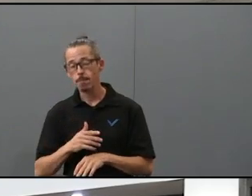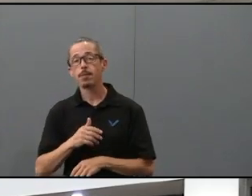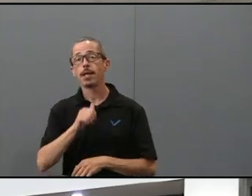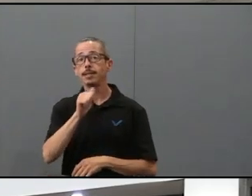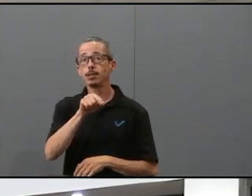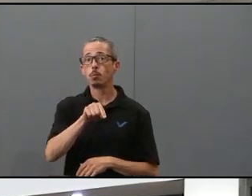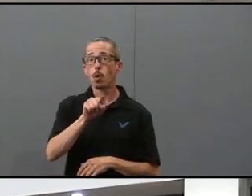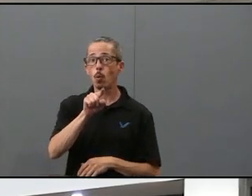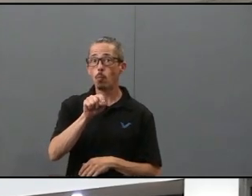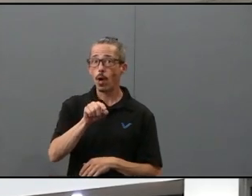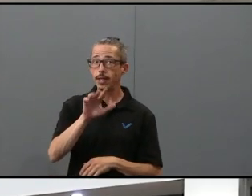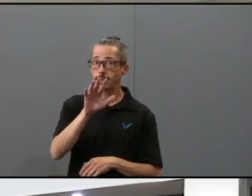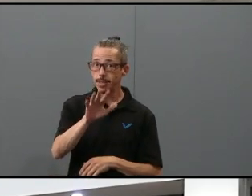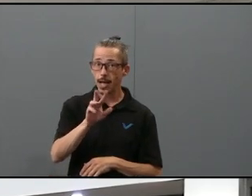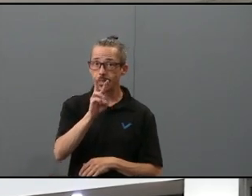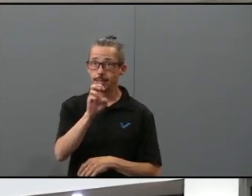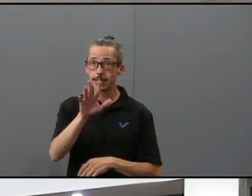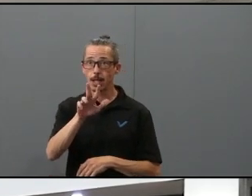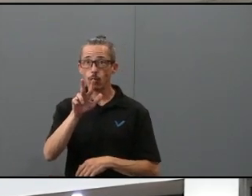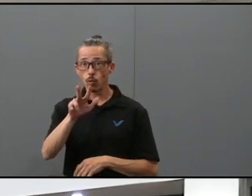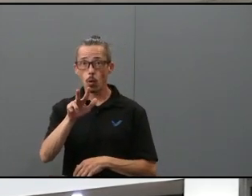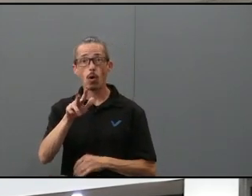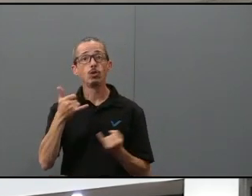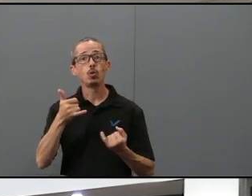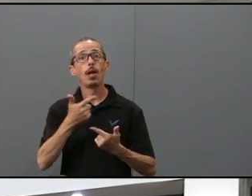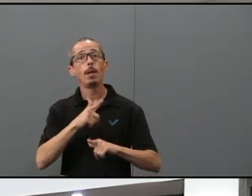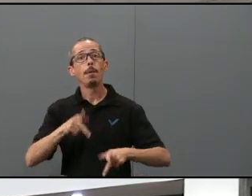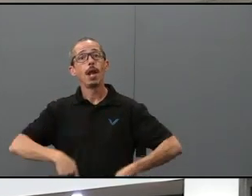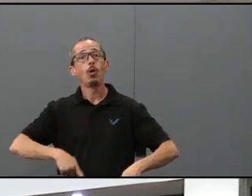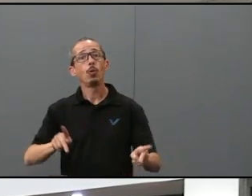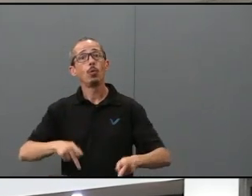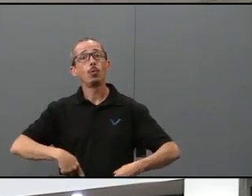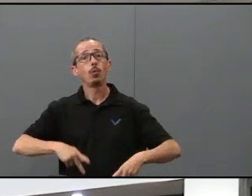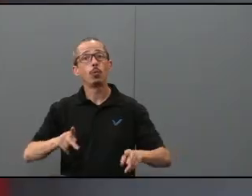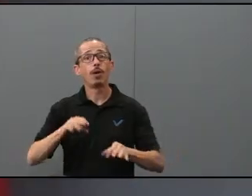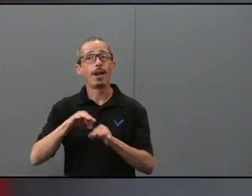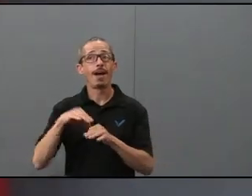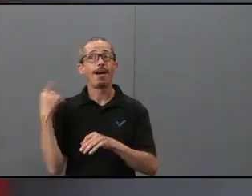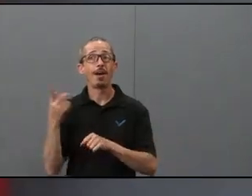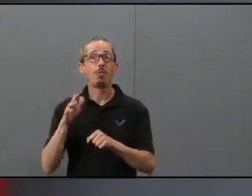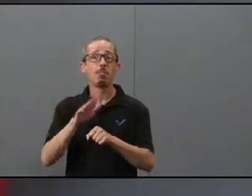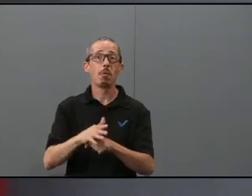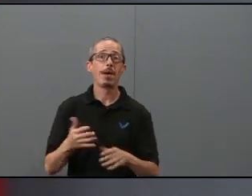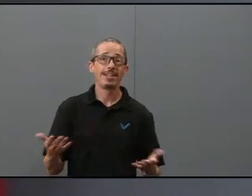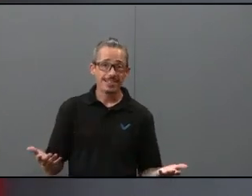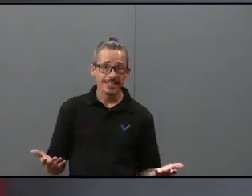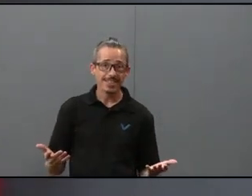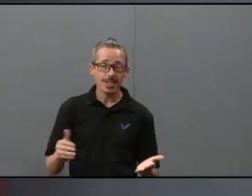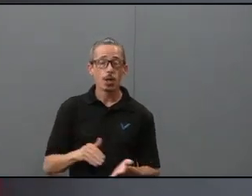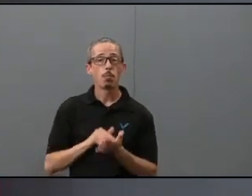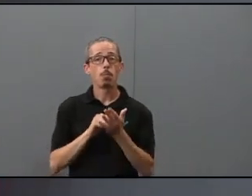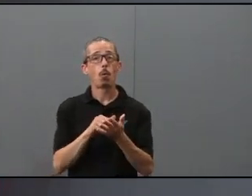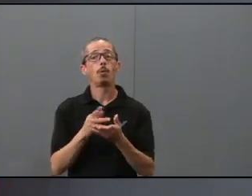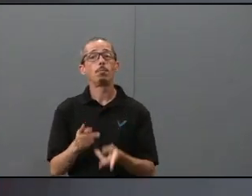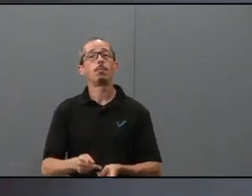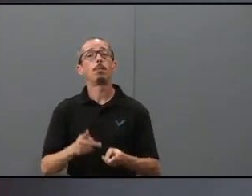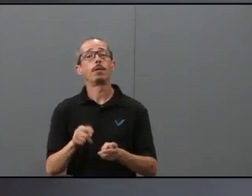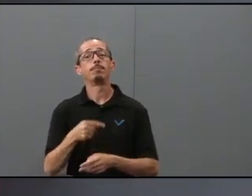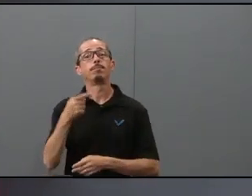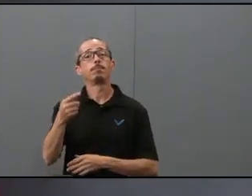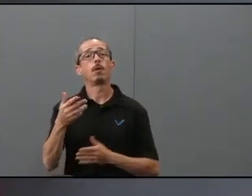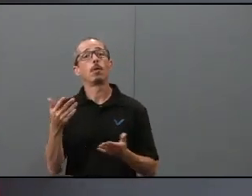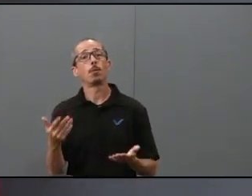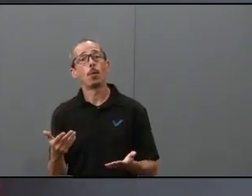10.1.5 653 je libre dans la rue un autre de nos engagements électoral alors av motion ser posé qu'à une séance